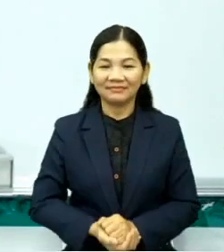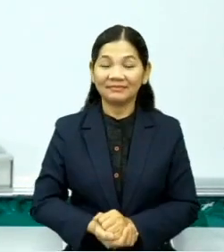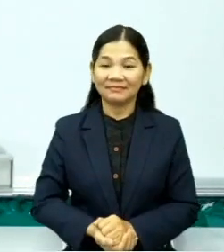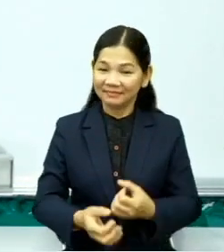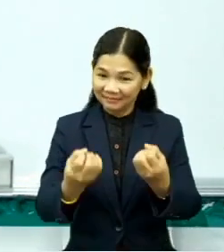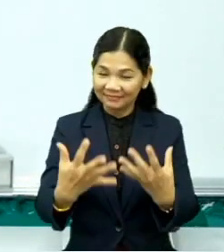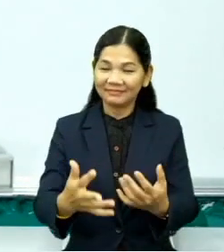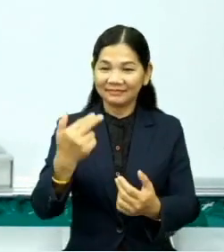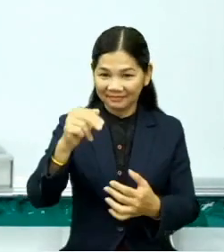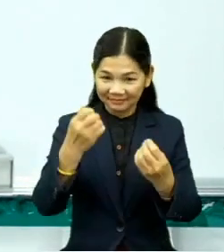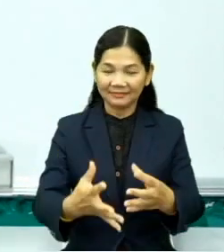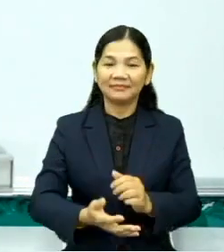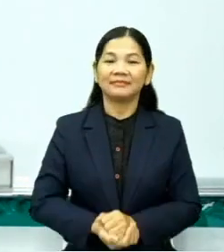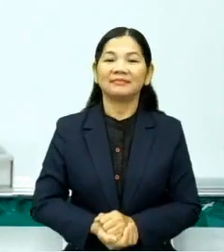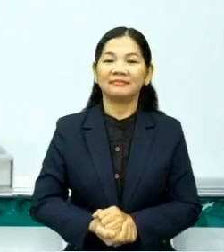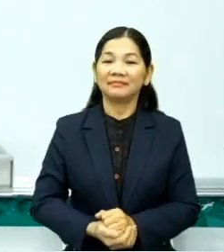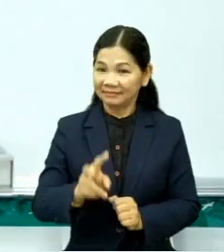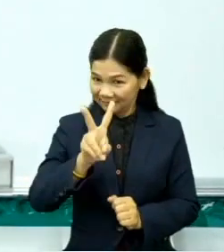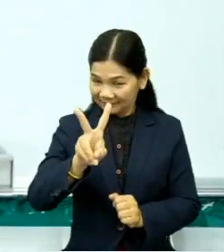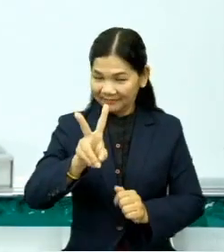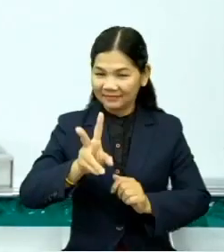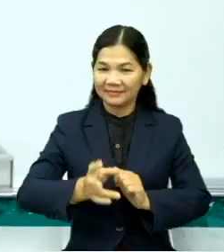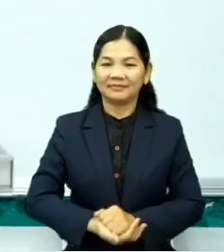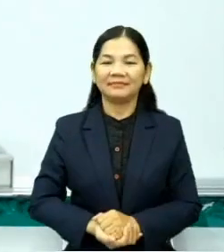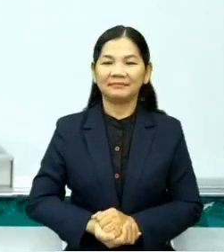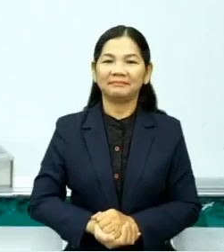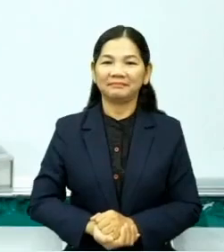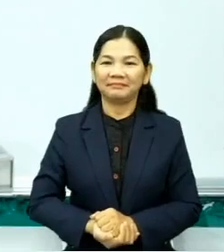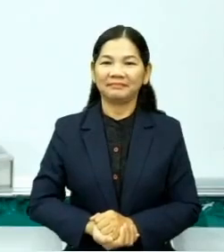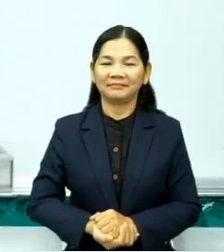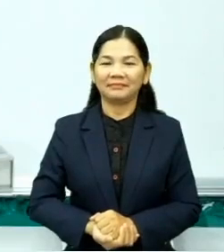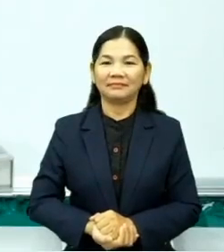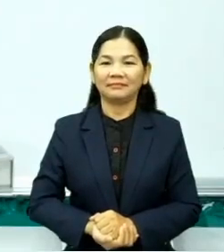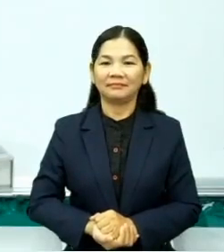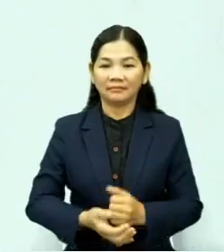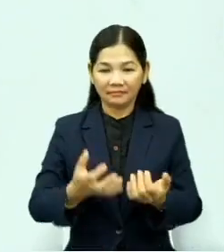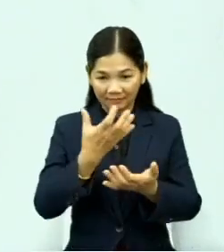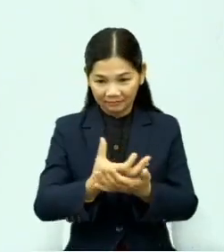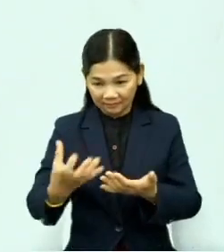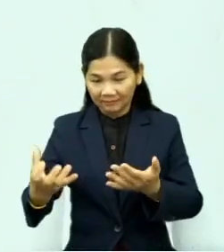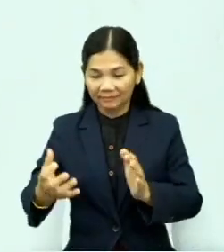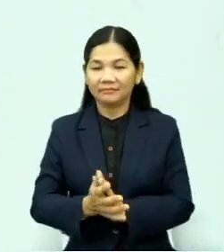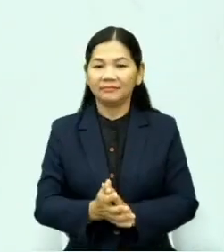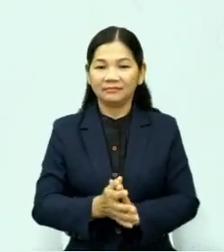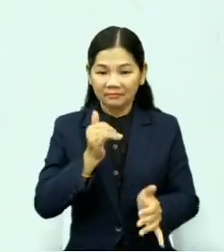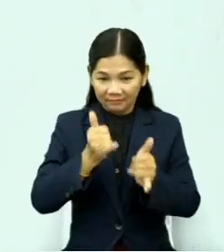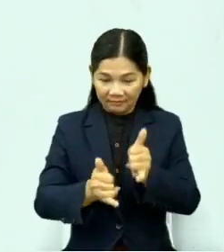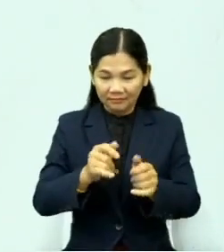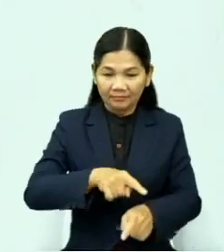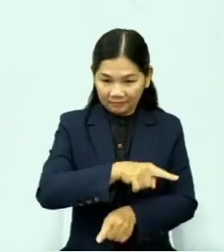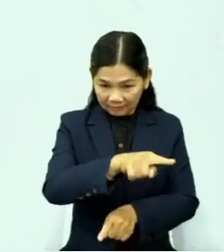con, chà, nè cừu bàn xùm xùm nụ tì pi nè con á Chà, chẳng, chà, ta ụp có đồ đần trầy khmai, miếng là vấy